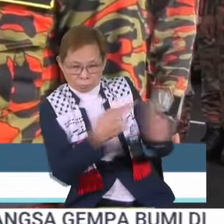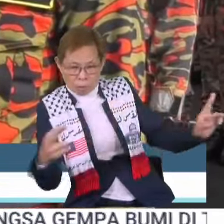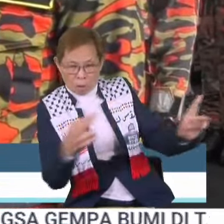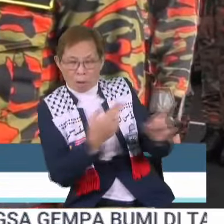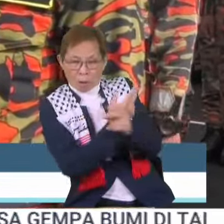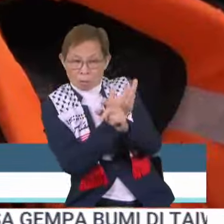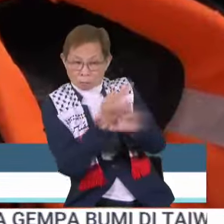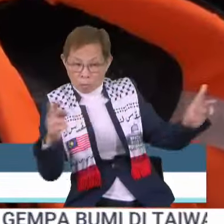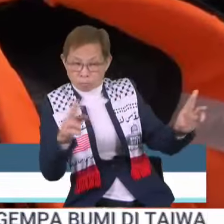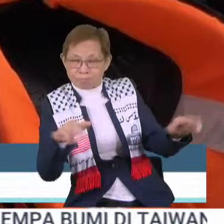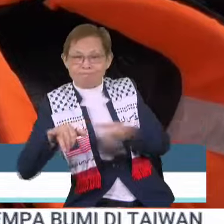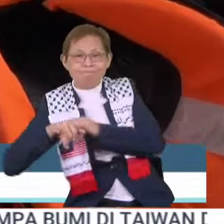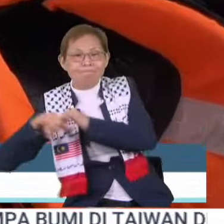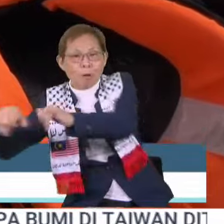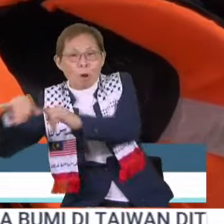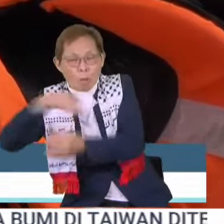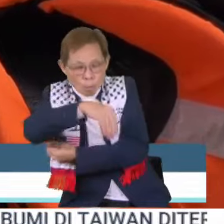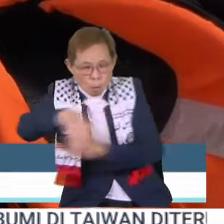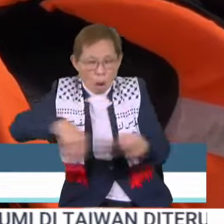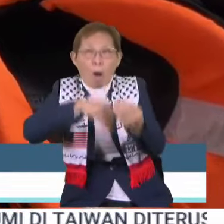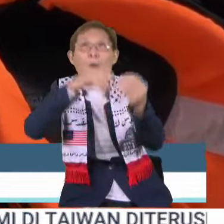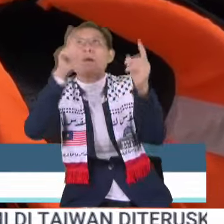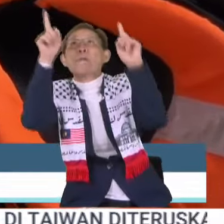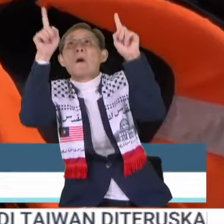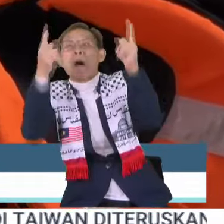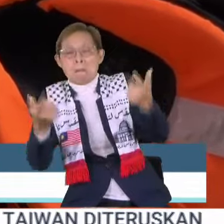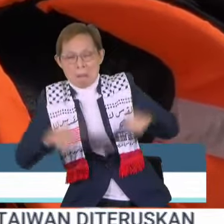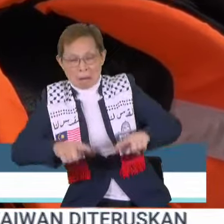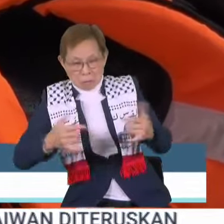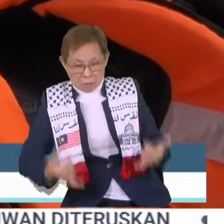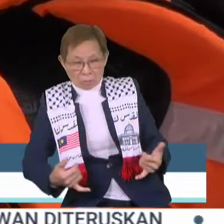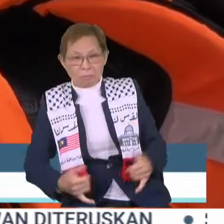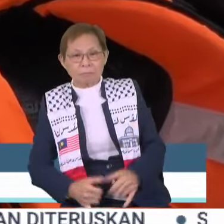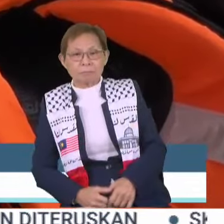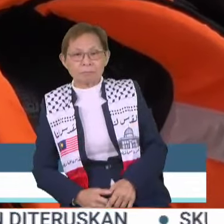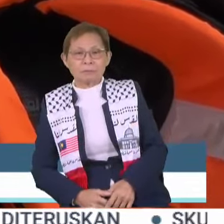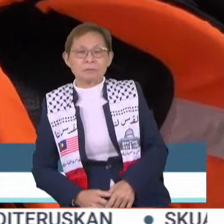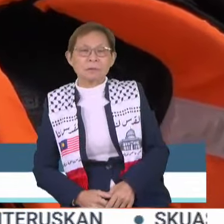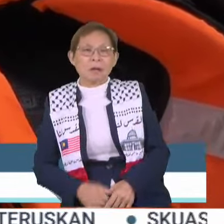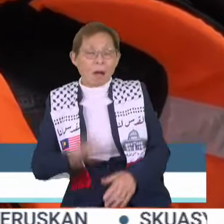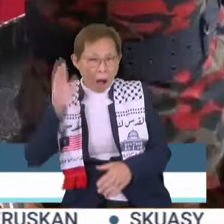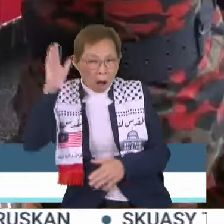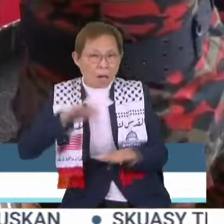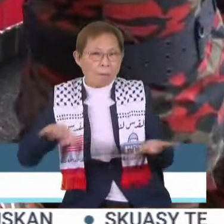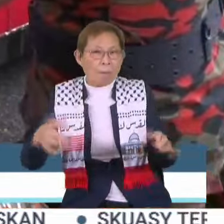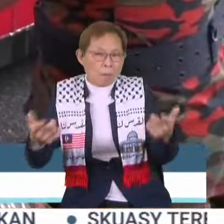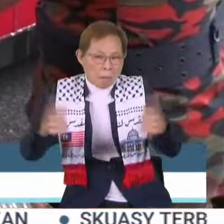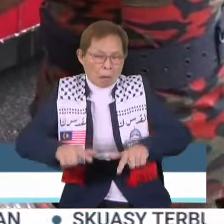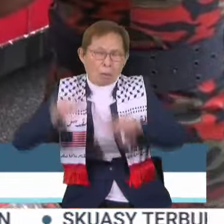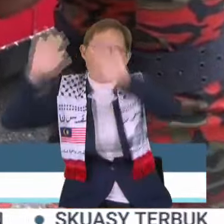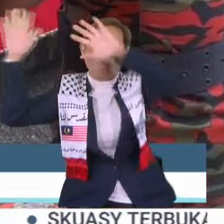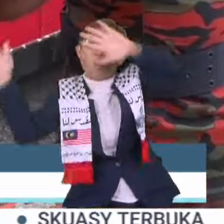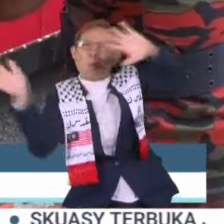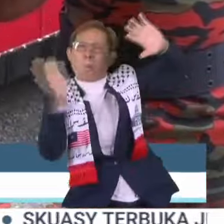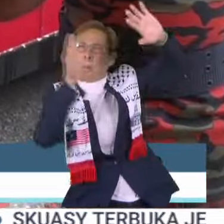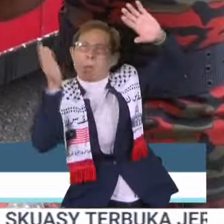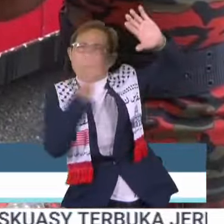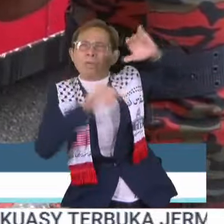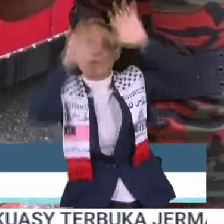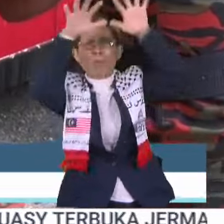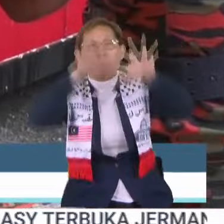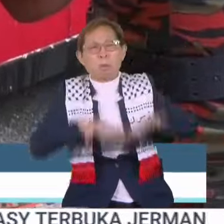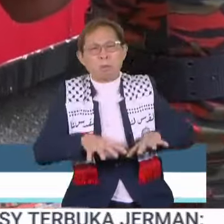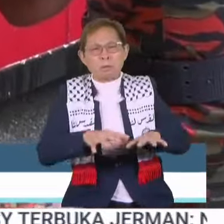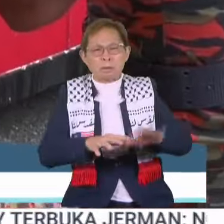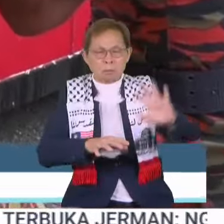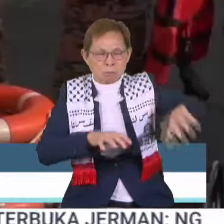kesiapsiagaan yang sama terhadap peralihan monsun yang berlaku ketika ini. Jangkaannya akan berlaku keadaan berangin dan hujan di